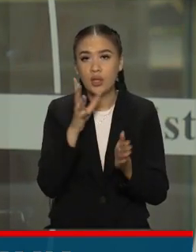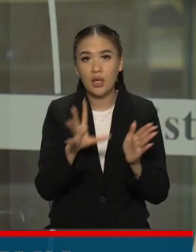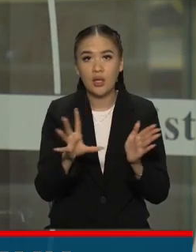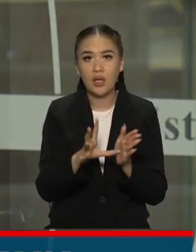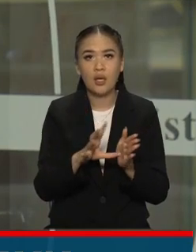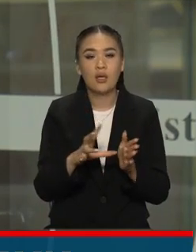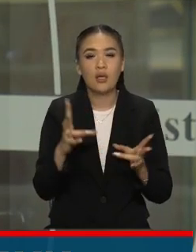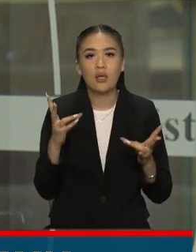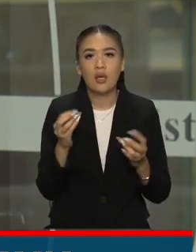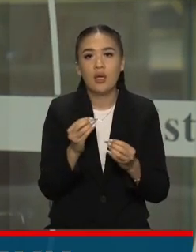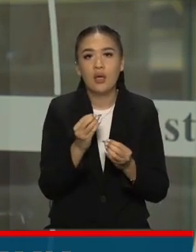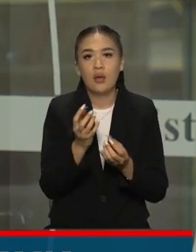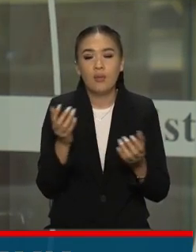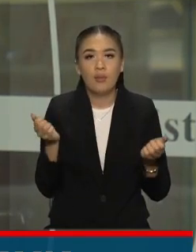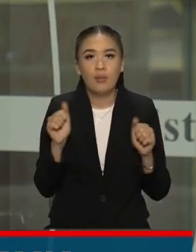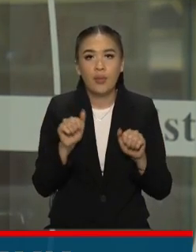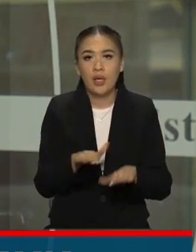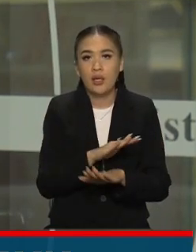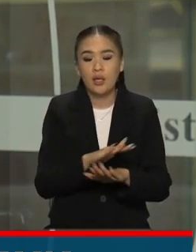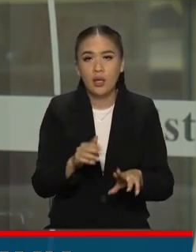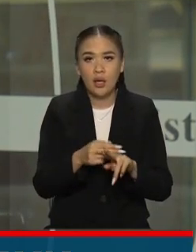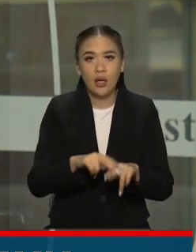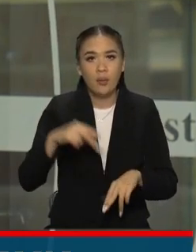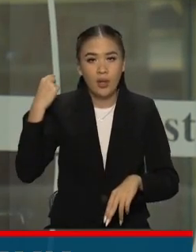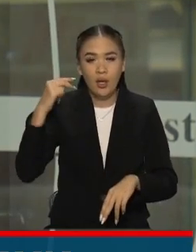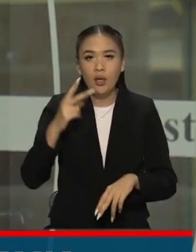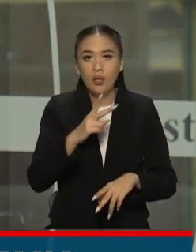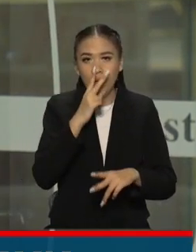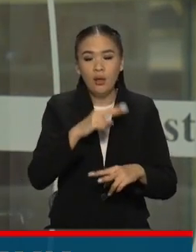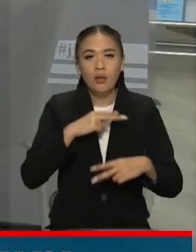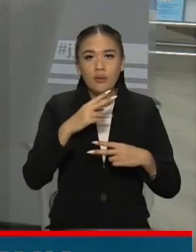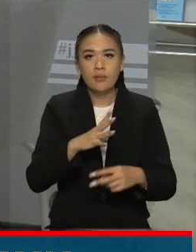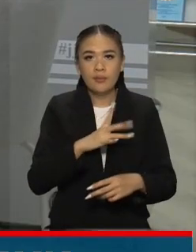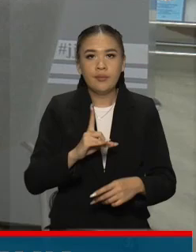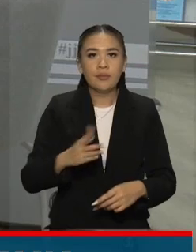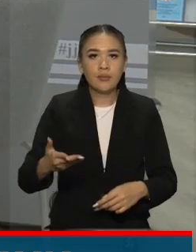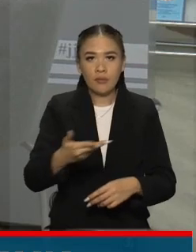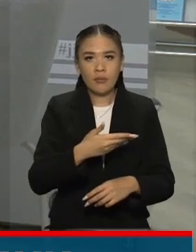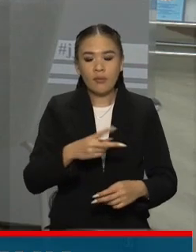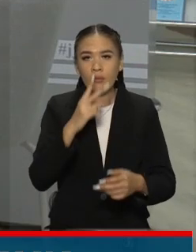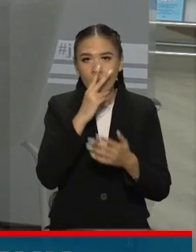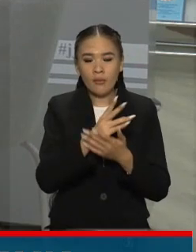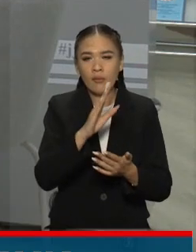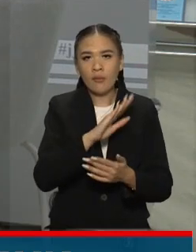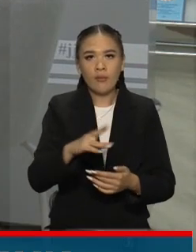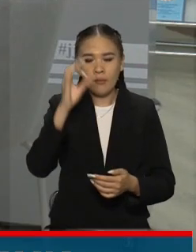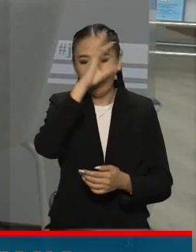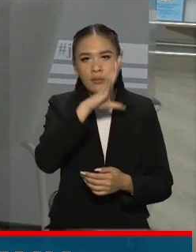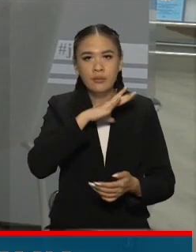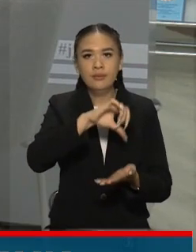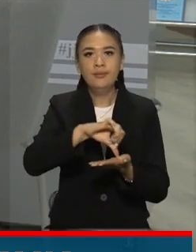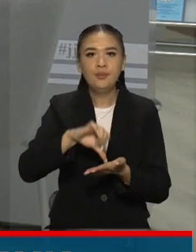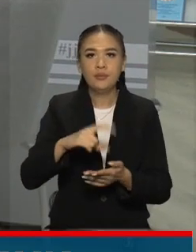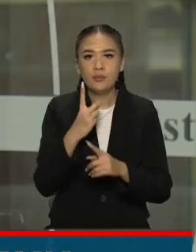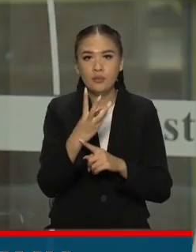не принята Министерством обороны. Поэтому президент акцентировал, думаю, на то, что мы все-таки, несмотря на то, что в этом процессе участвует